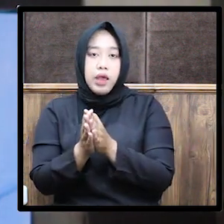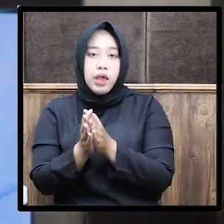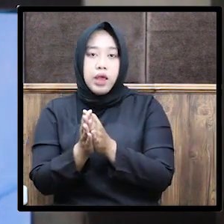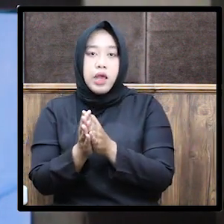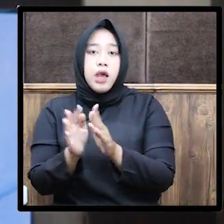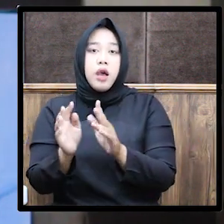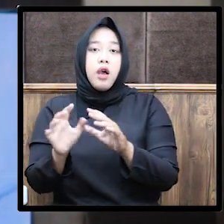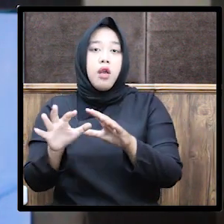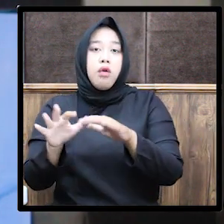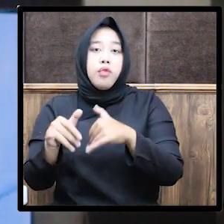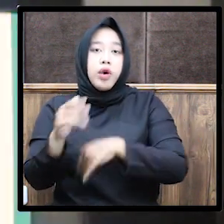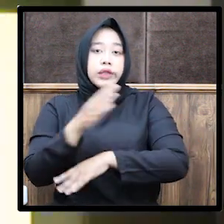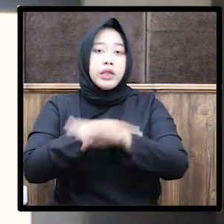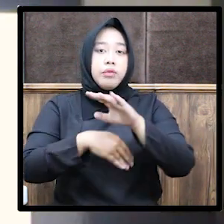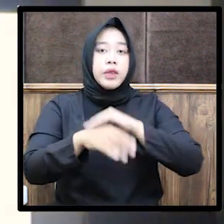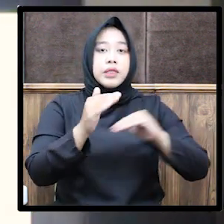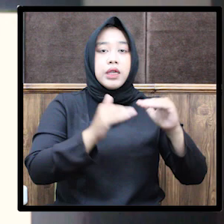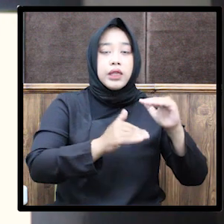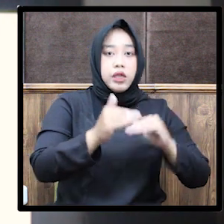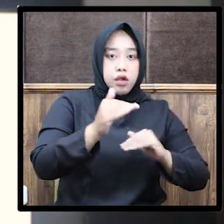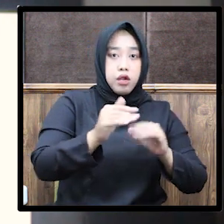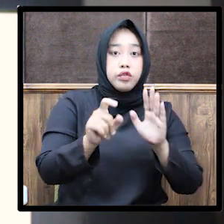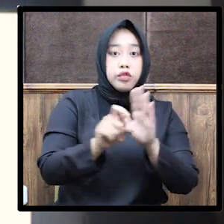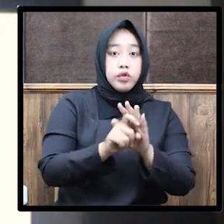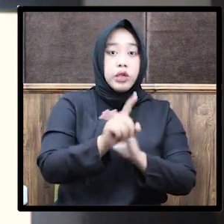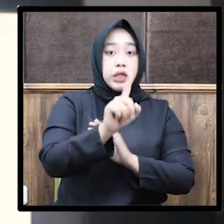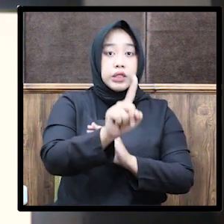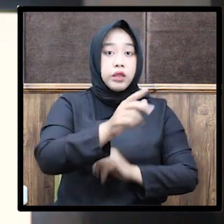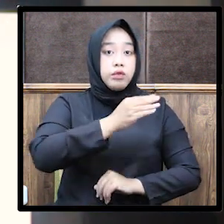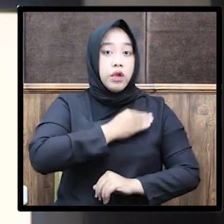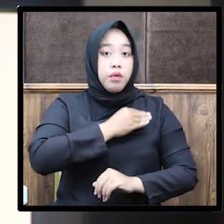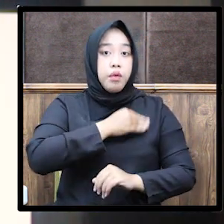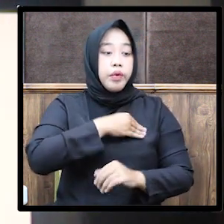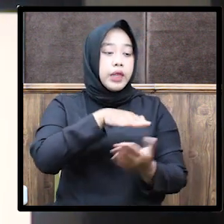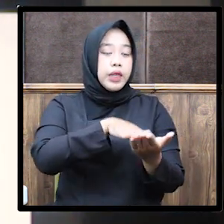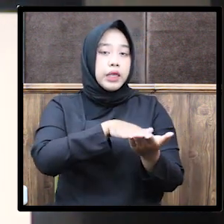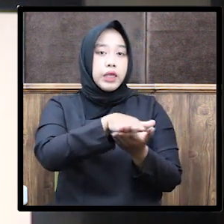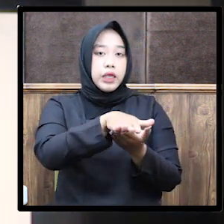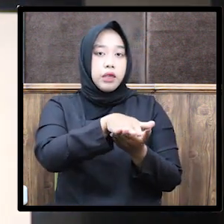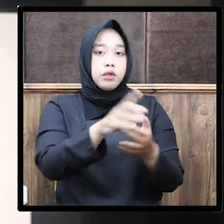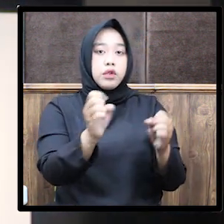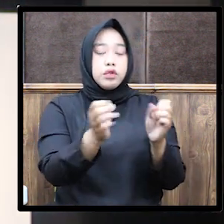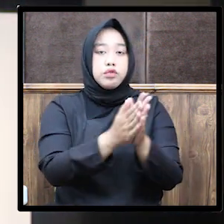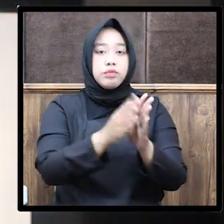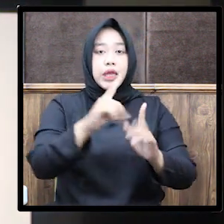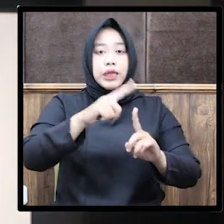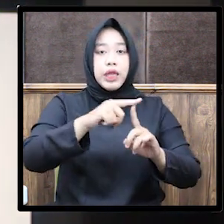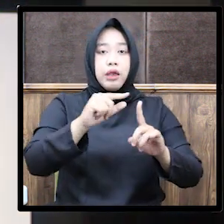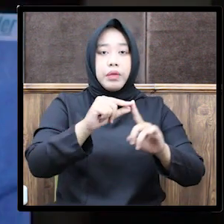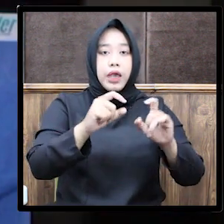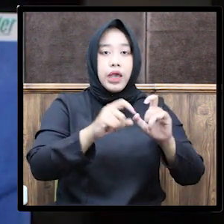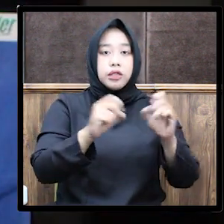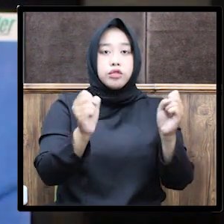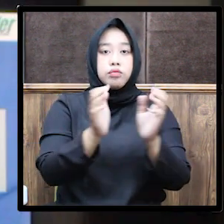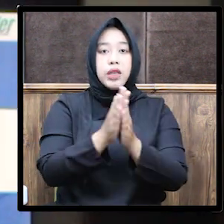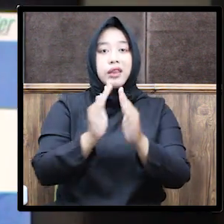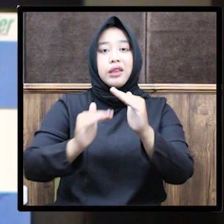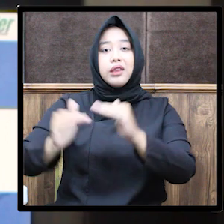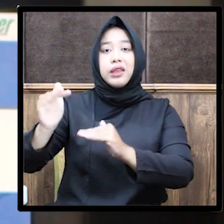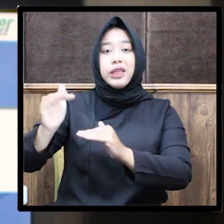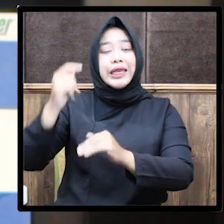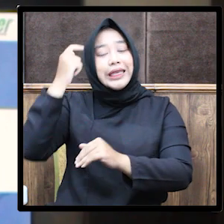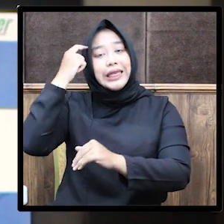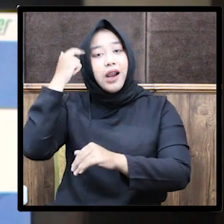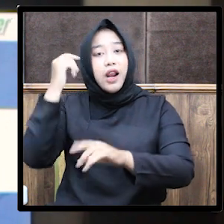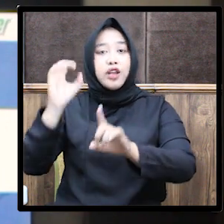buat misalnya satu kabupaten silakan mengirimkan TPS dengan jumlah difabel tertinggi 10. Nah, itu yang kemudian akan